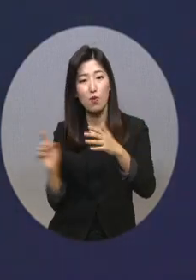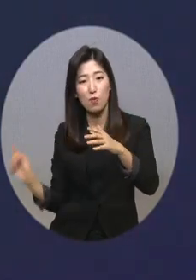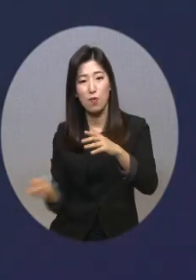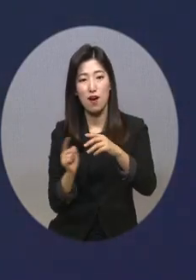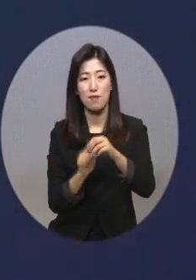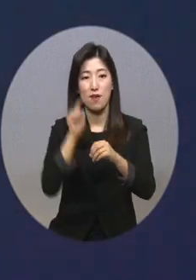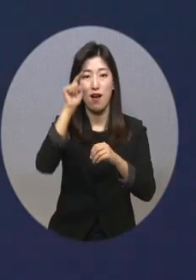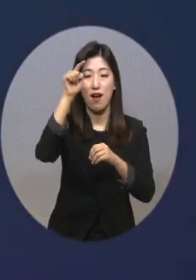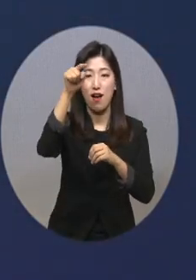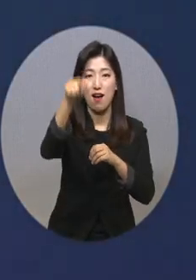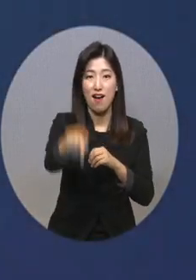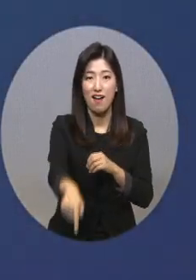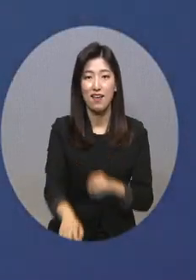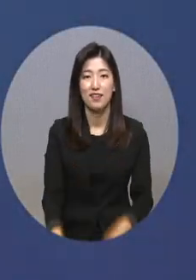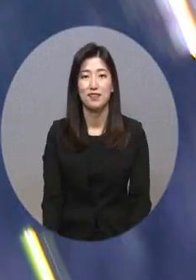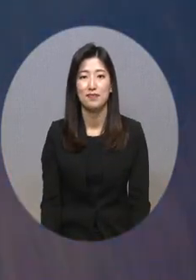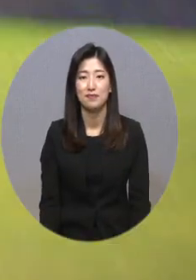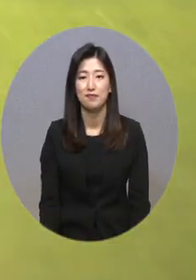5